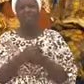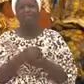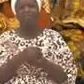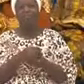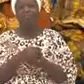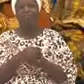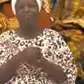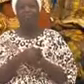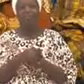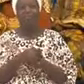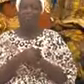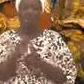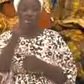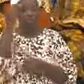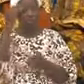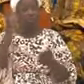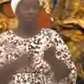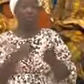parfois